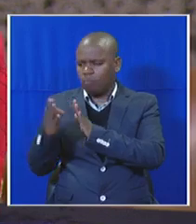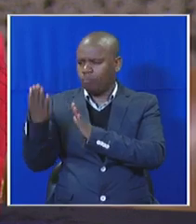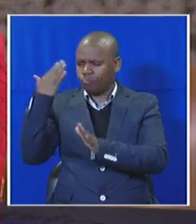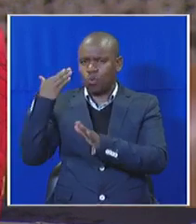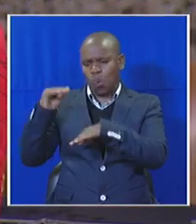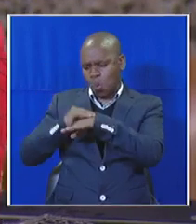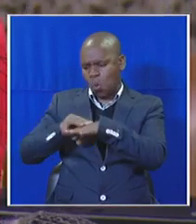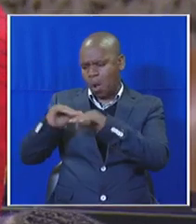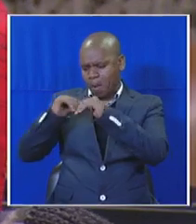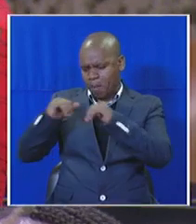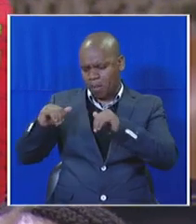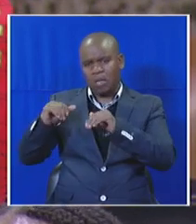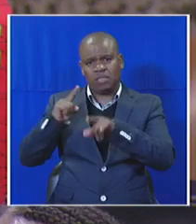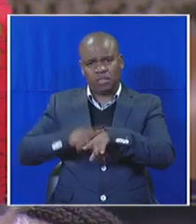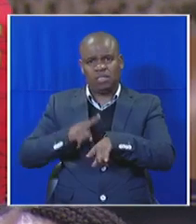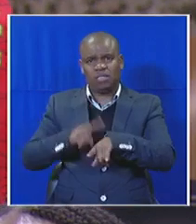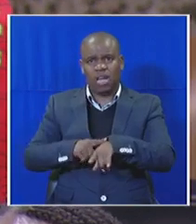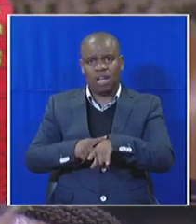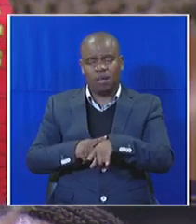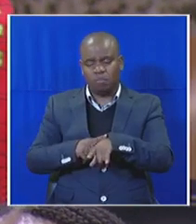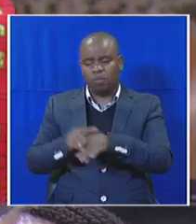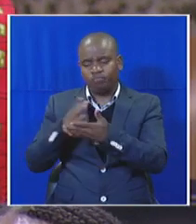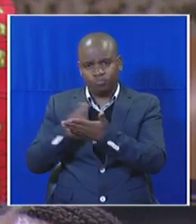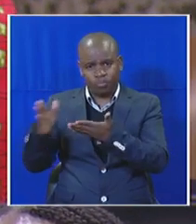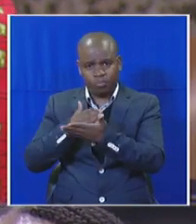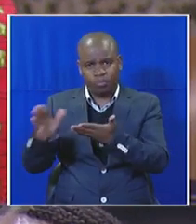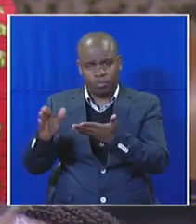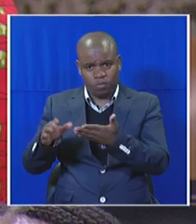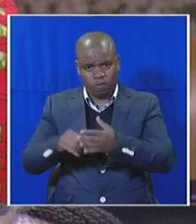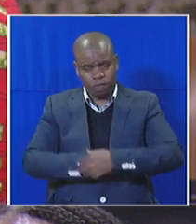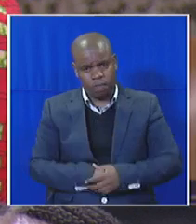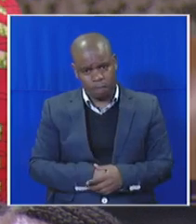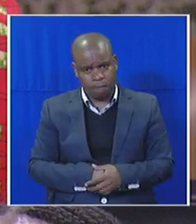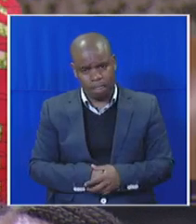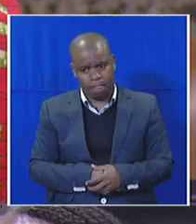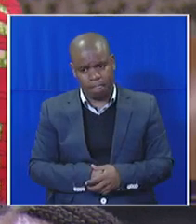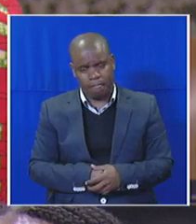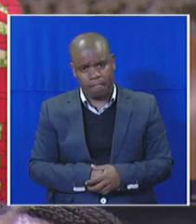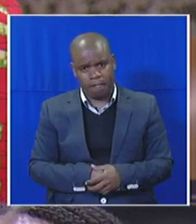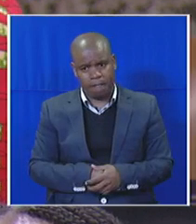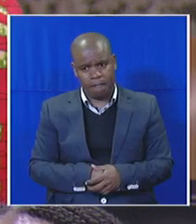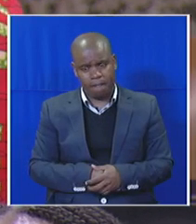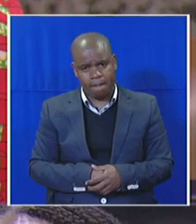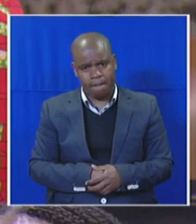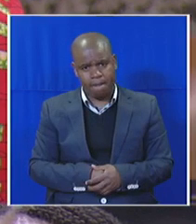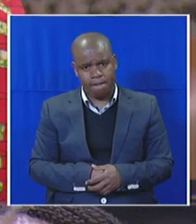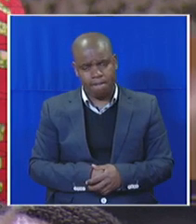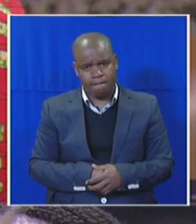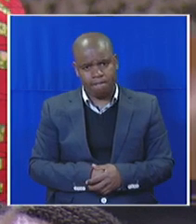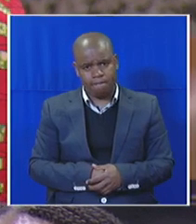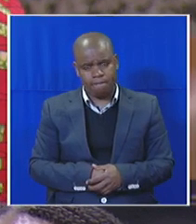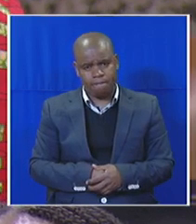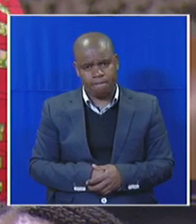Kungabe yini emcabangweni noma ehlelweni likahulumeni eqinisekeni ukulisana nokungalingani